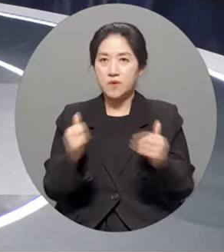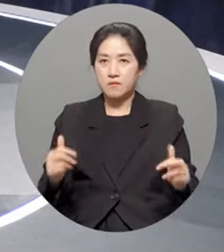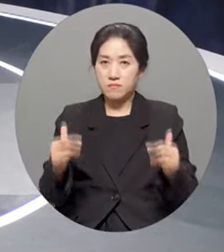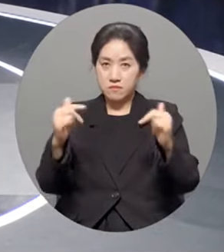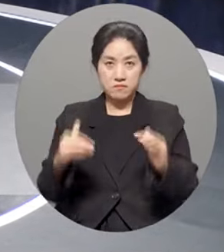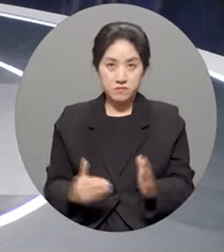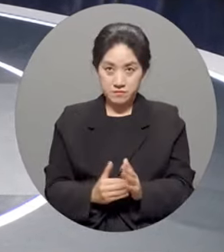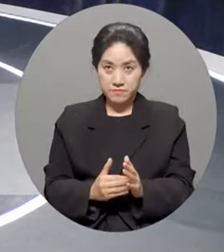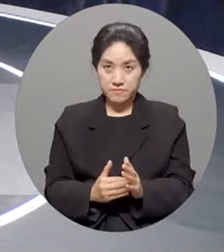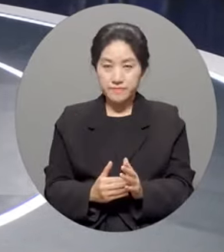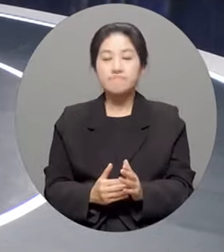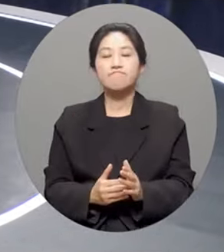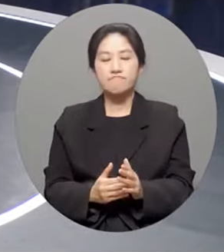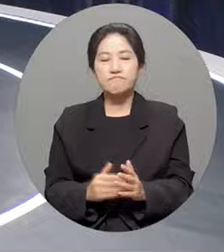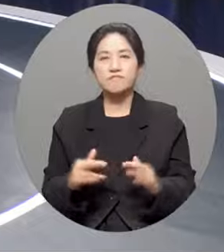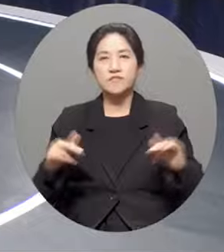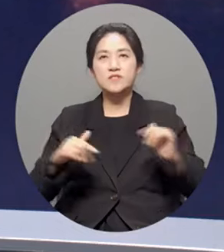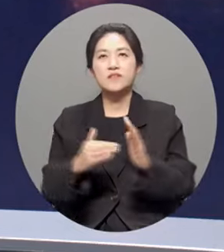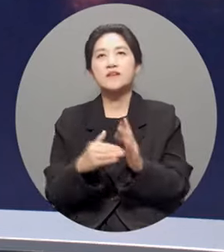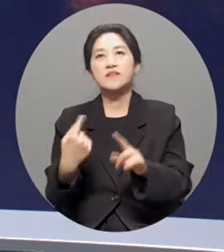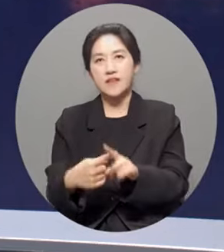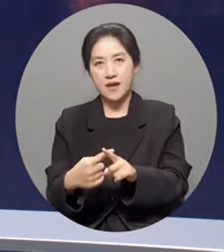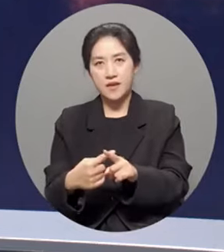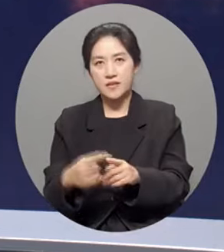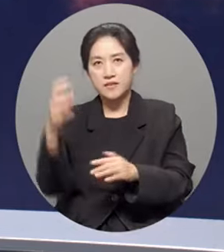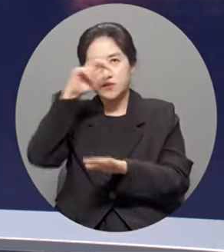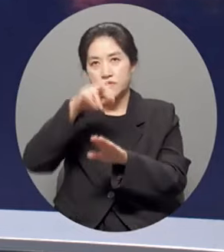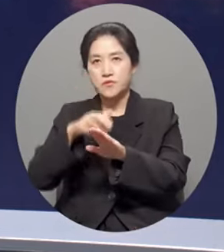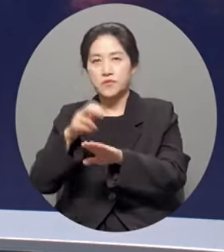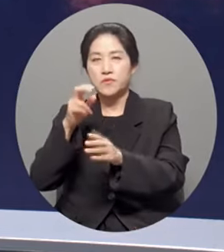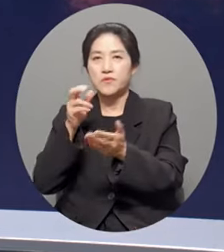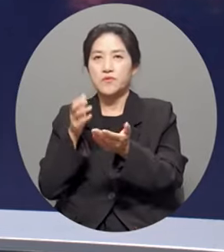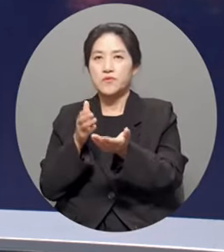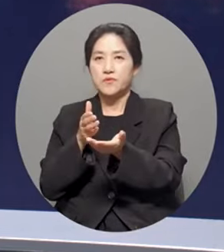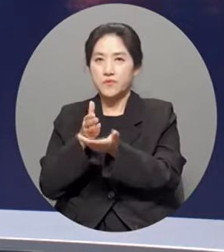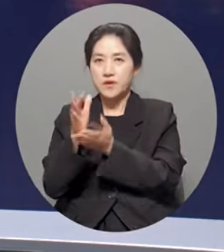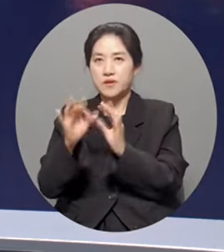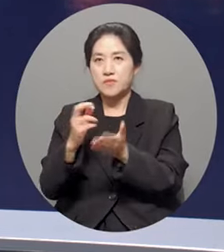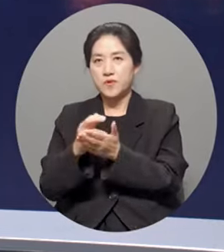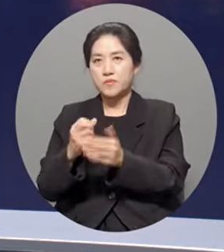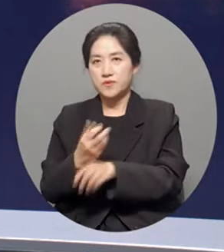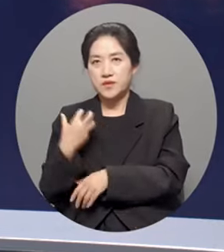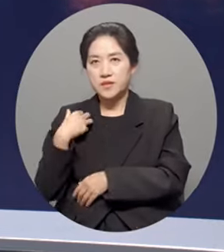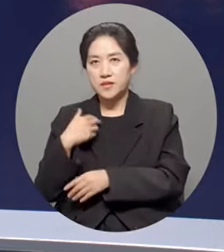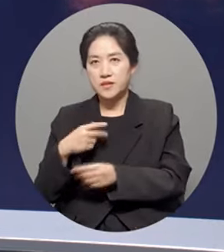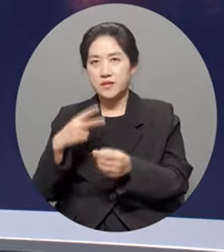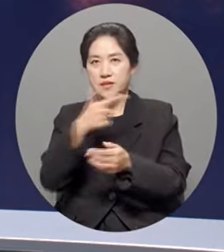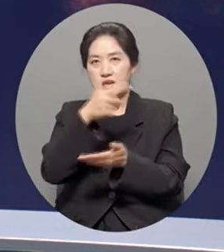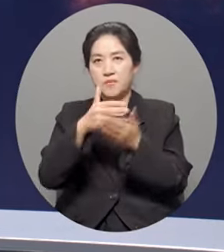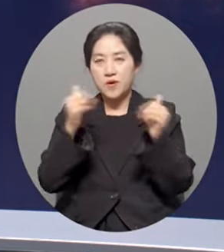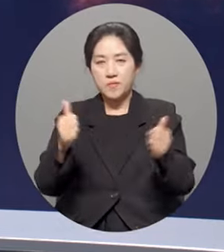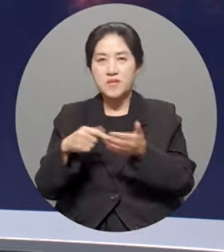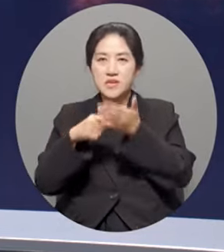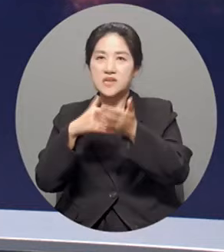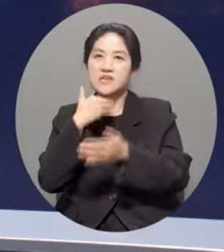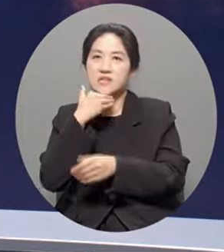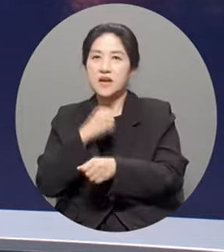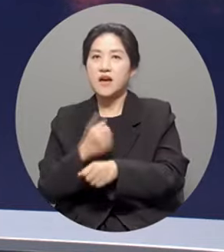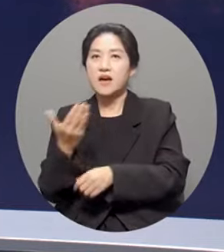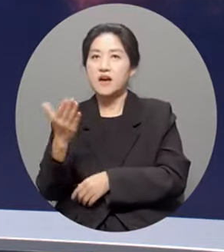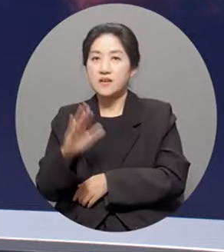봐도 됩니까네 사실상 그렇습니다 의료 계측 법률 대리인은 대법원의 재항고를 해서 좀 판단을 기다려 보겠다고